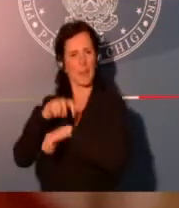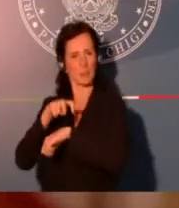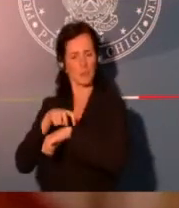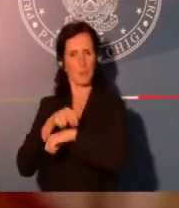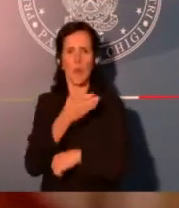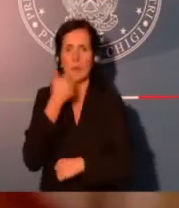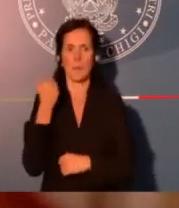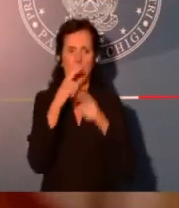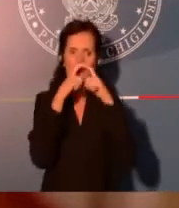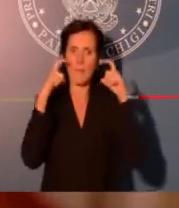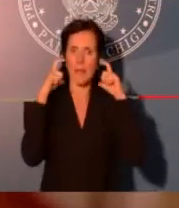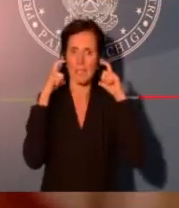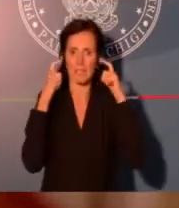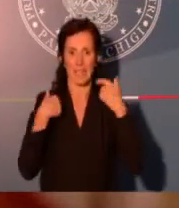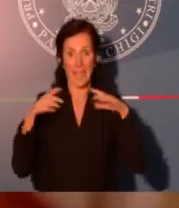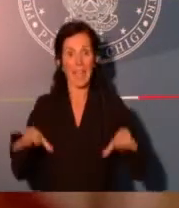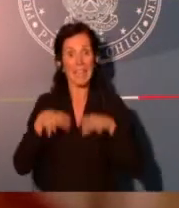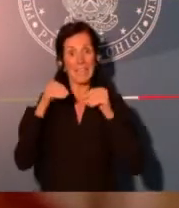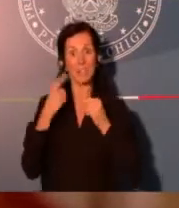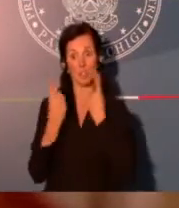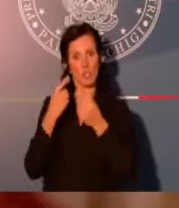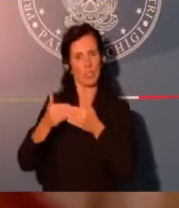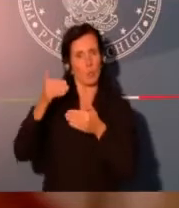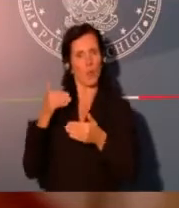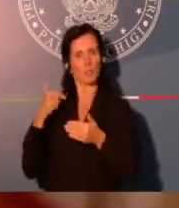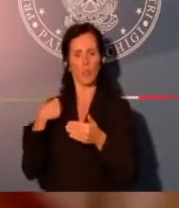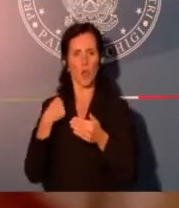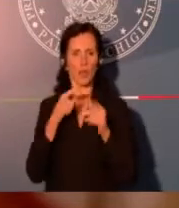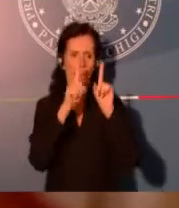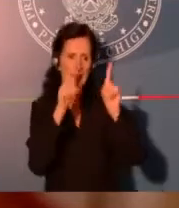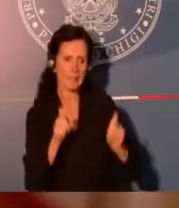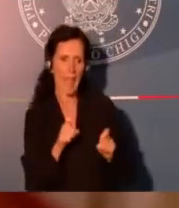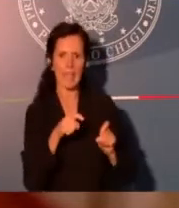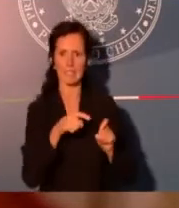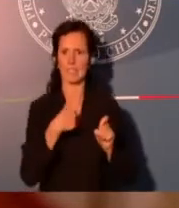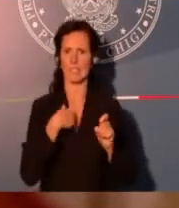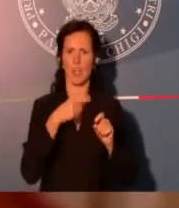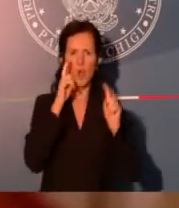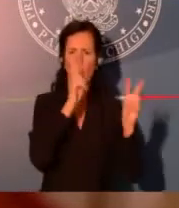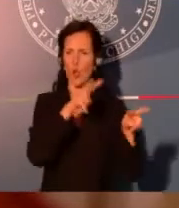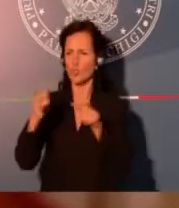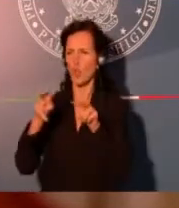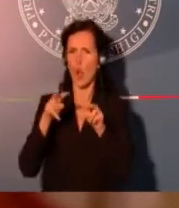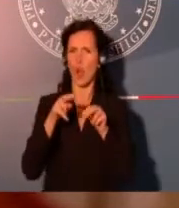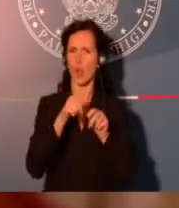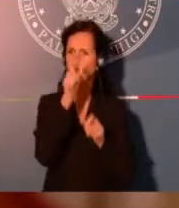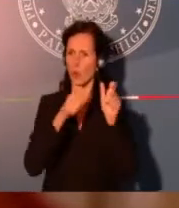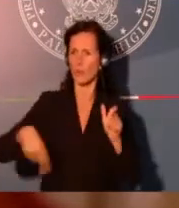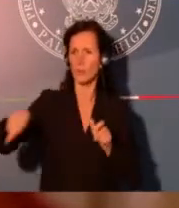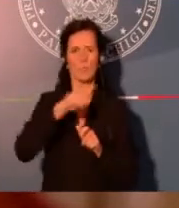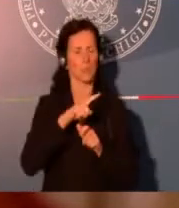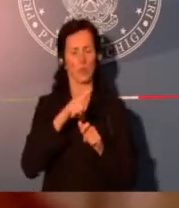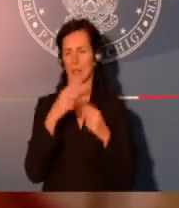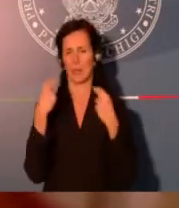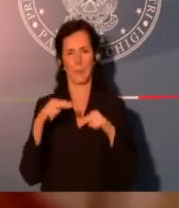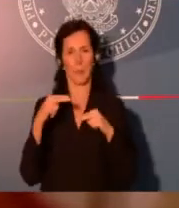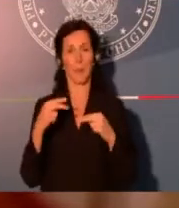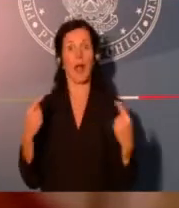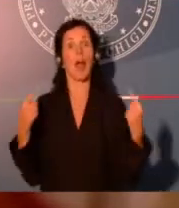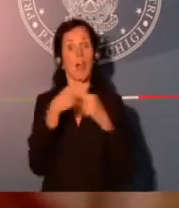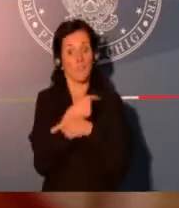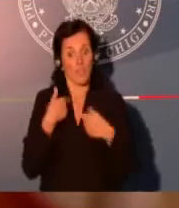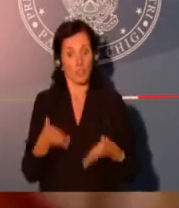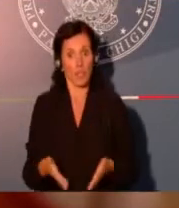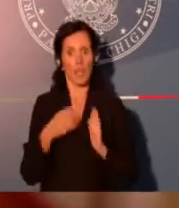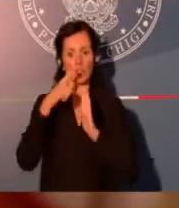mascherine. Non eravamo in grado di fare test, controlli su larga scala. In questi mesi abbiamo